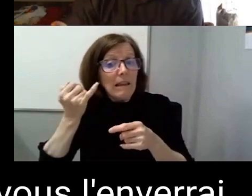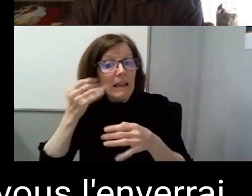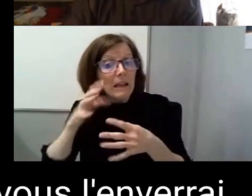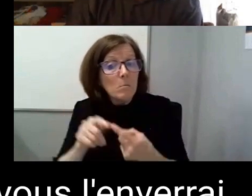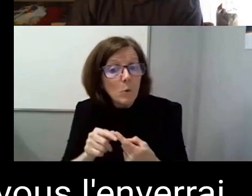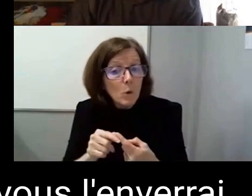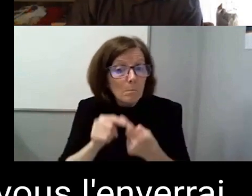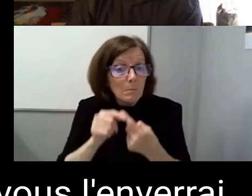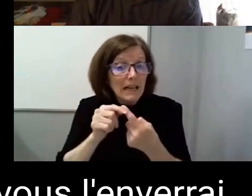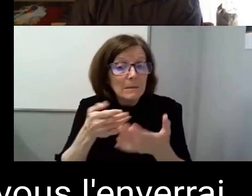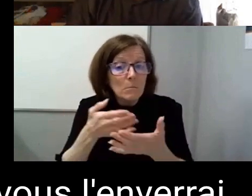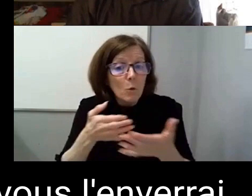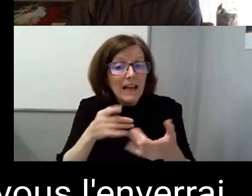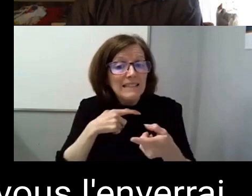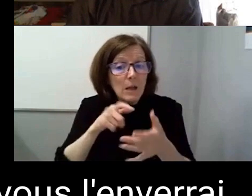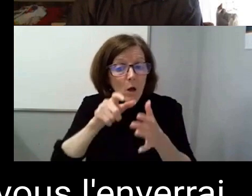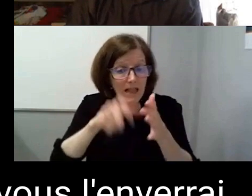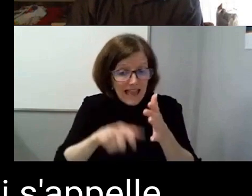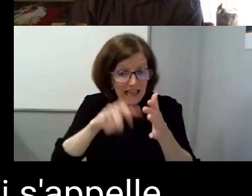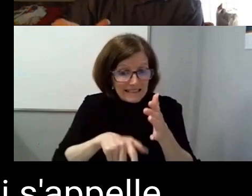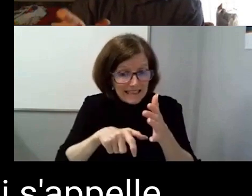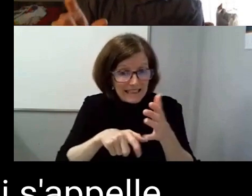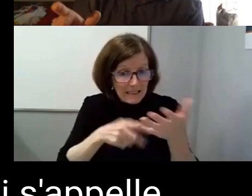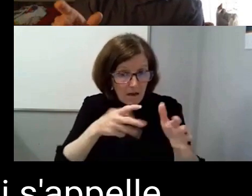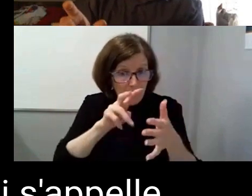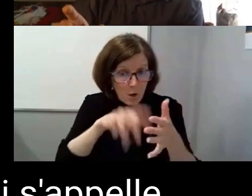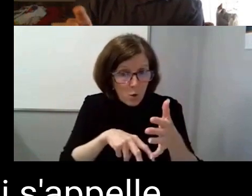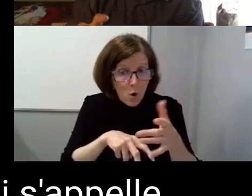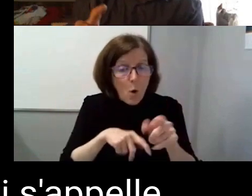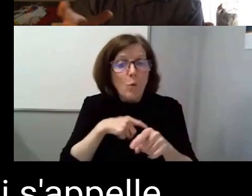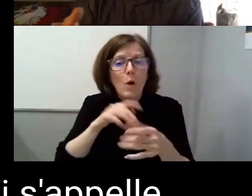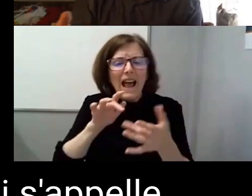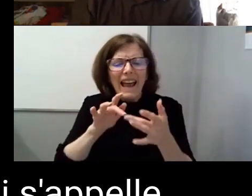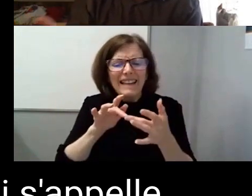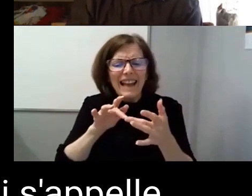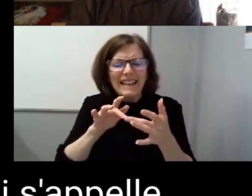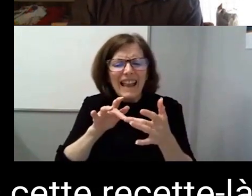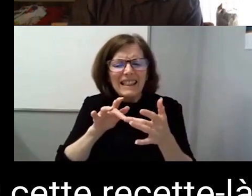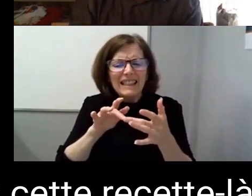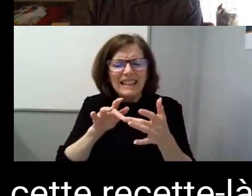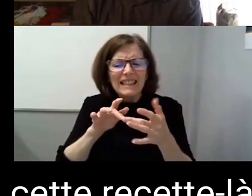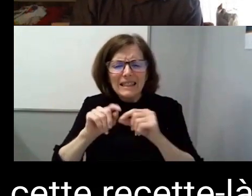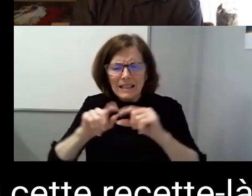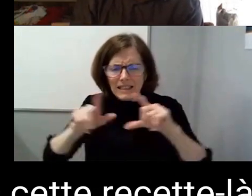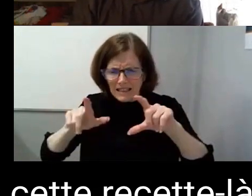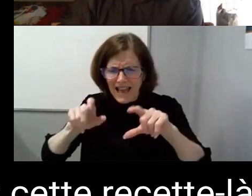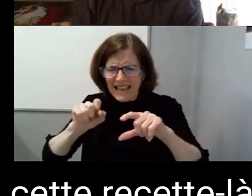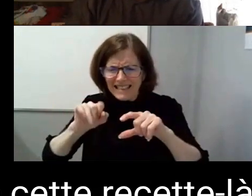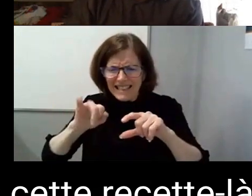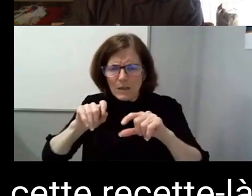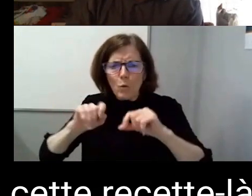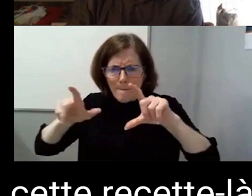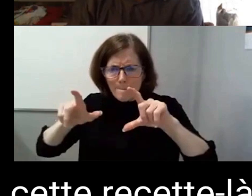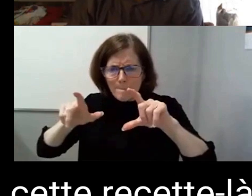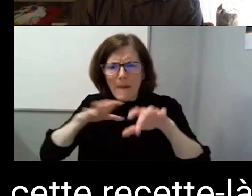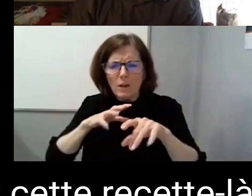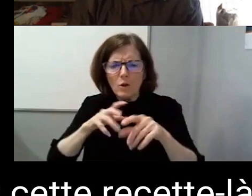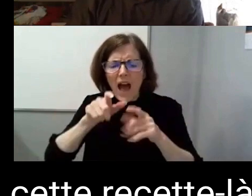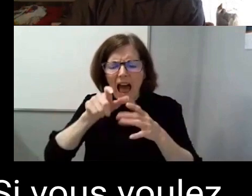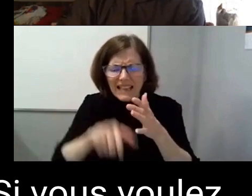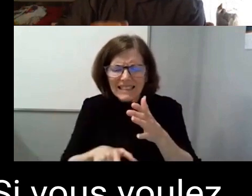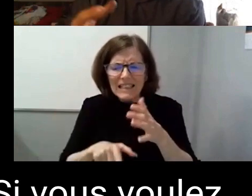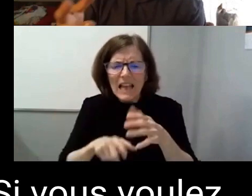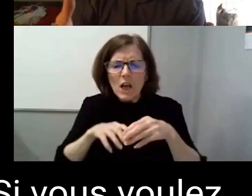que vous avez déjà le lien, sinon je vous l'enverrai. Sur notre site Internet, on a un article qui s'appelle « Jardiner avec les champignons » où on donne cette